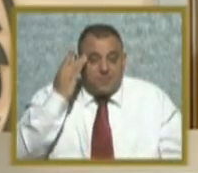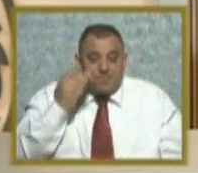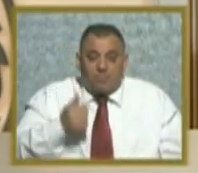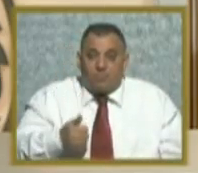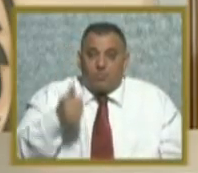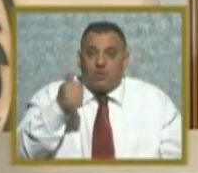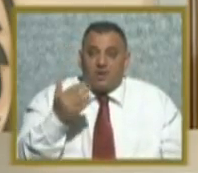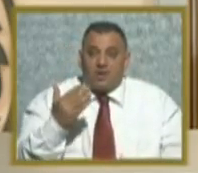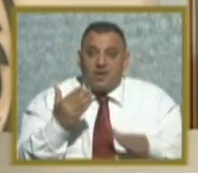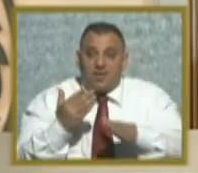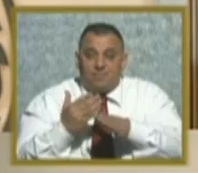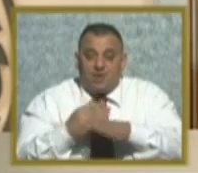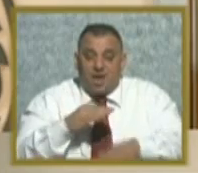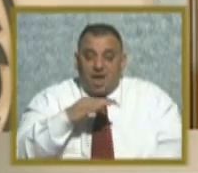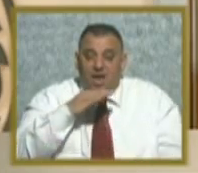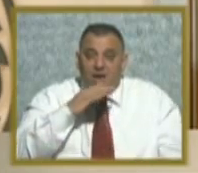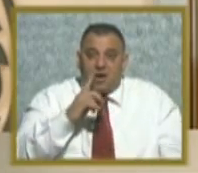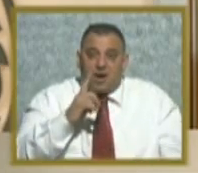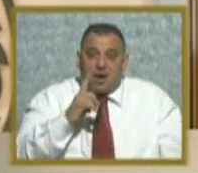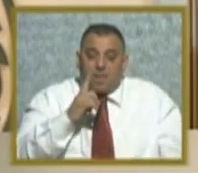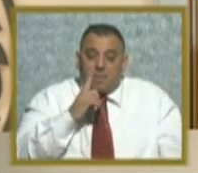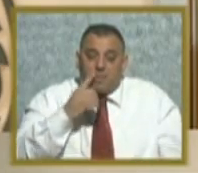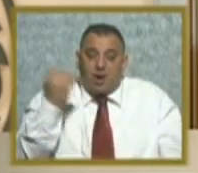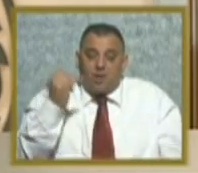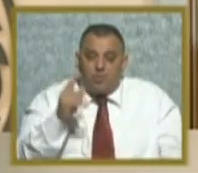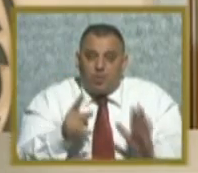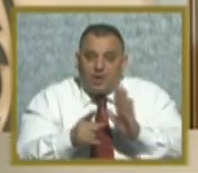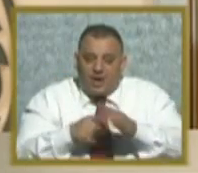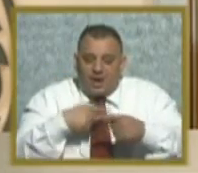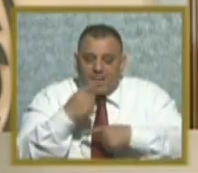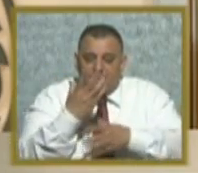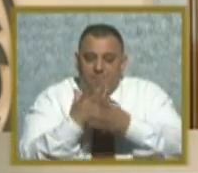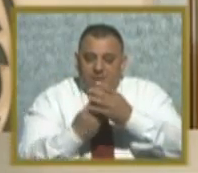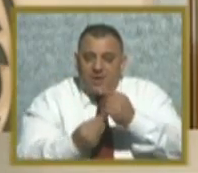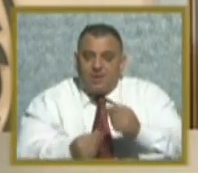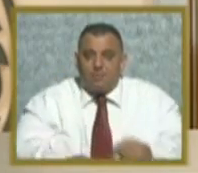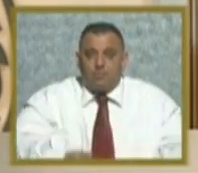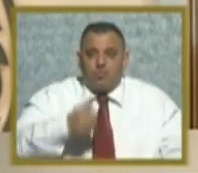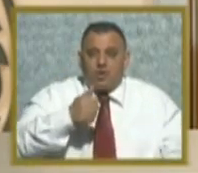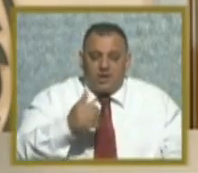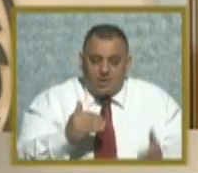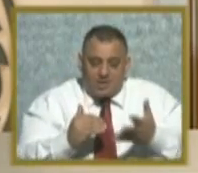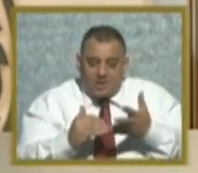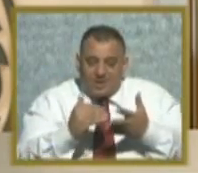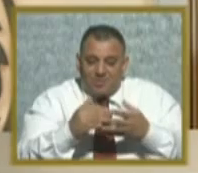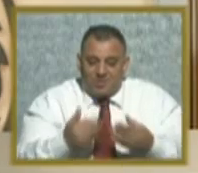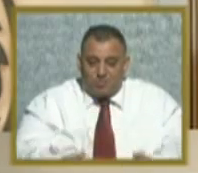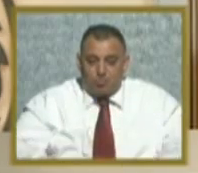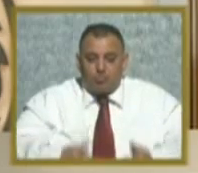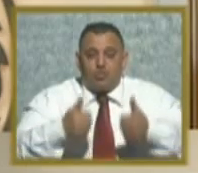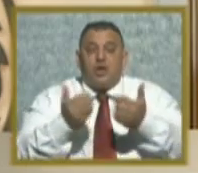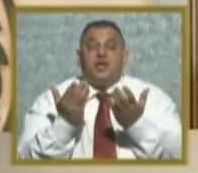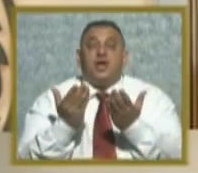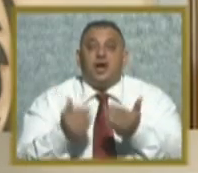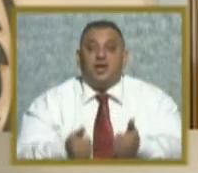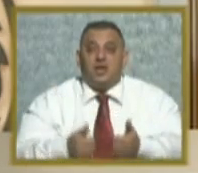في تأثر الوالدين من بعض الكلام اللي يقوله الأولاد وكذا، ولعلك إن شاء الله يكون هذا سبب من أسباب فتح قلبه